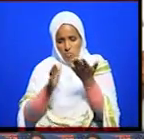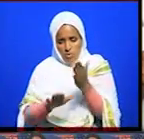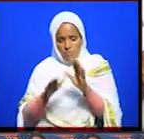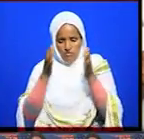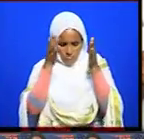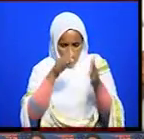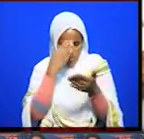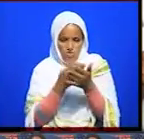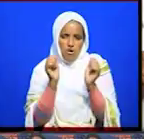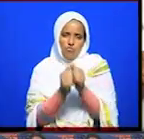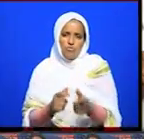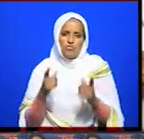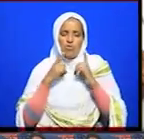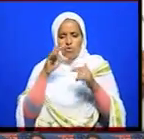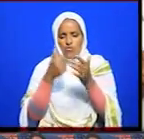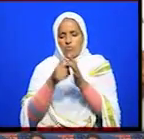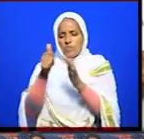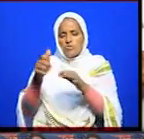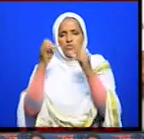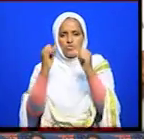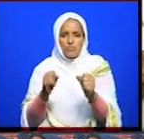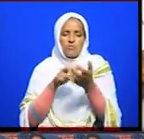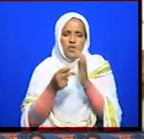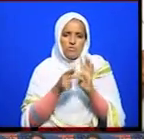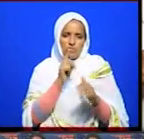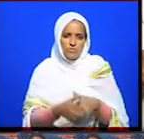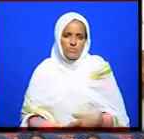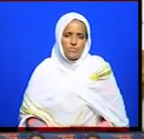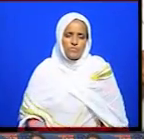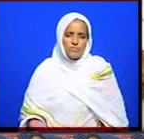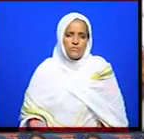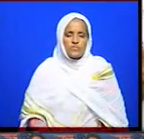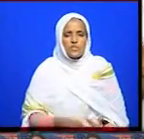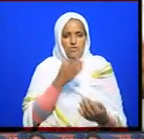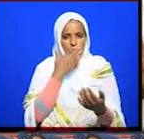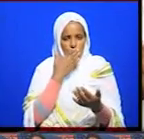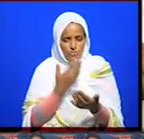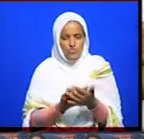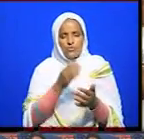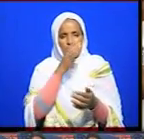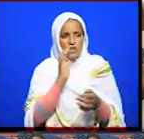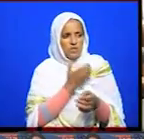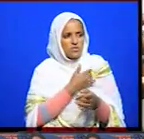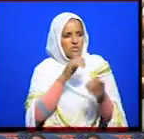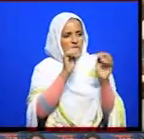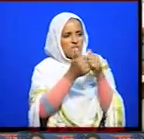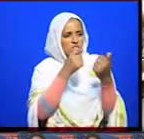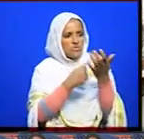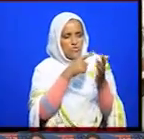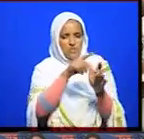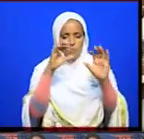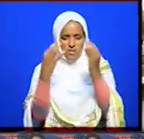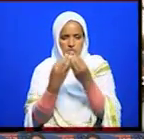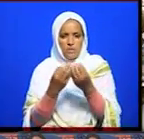ወደዚህ ወደ ልጄ ጠጋ ያልኩት ማለት ነው። ሁሉም ራሳቸውን ሲችሉልኝ ማለት ነው። ጥሩ እናታችን። አዎ። እንዴት ነው